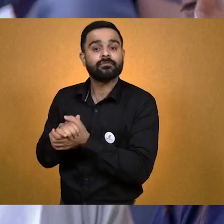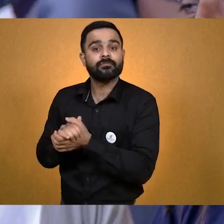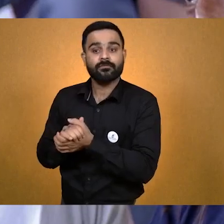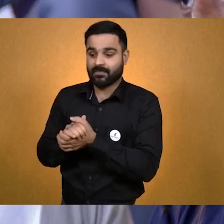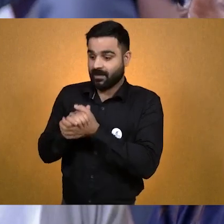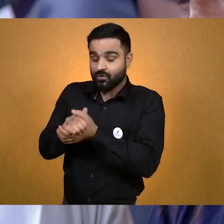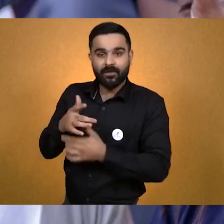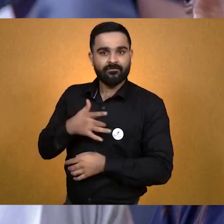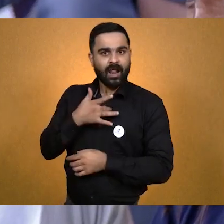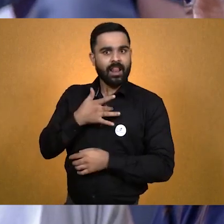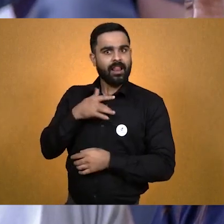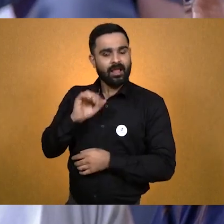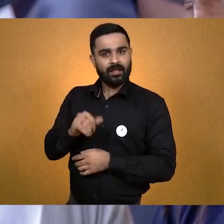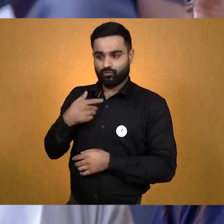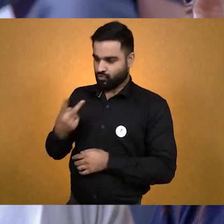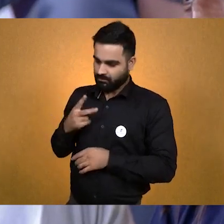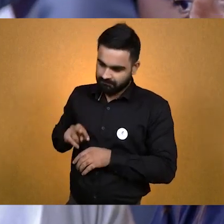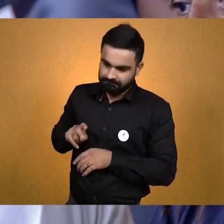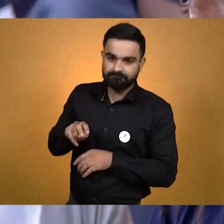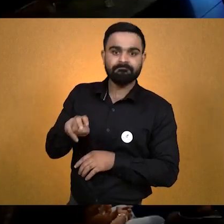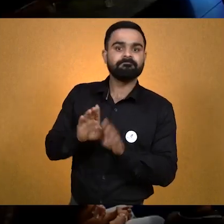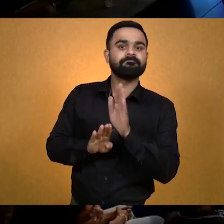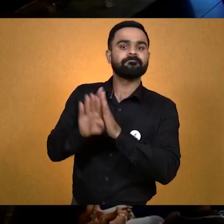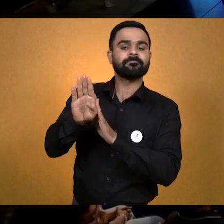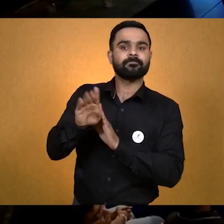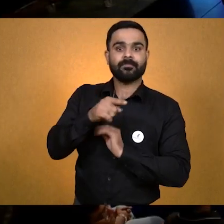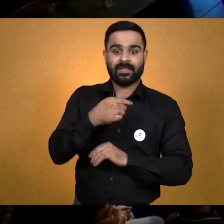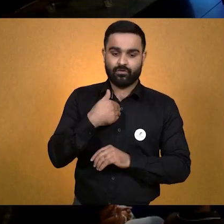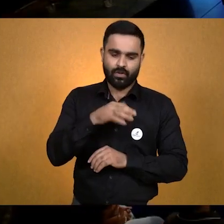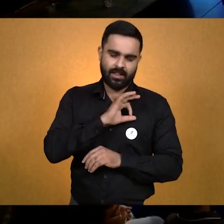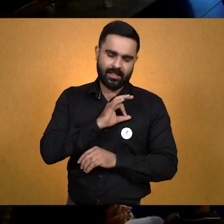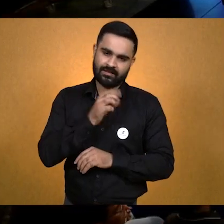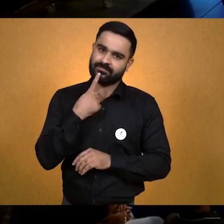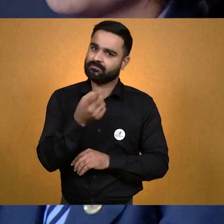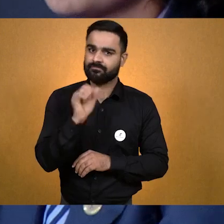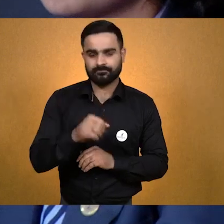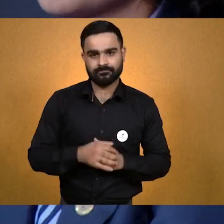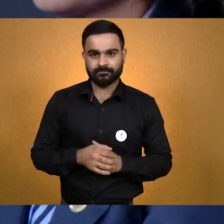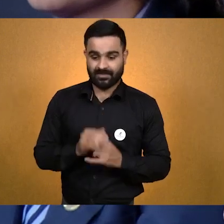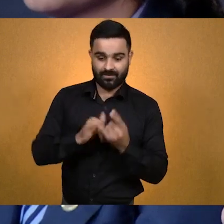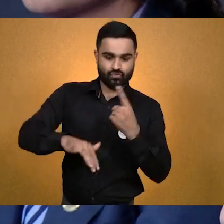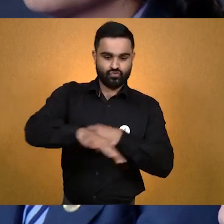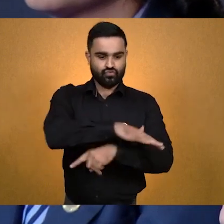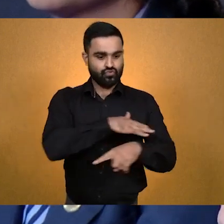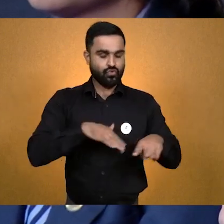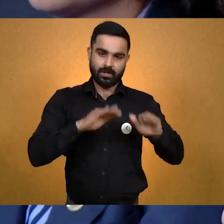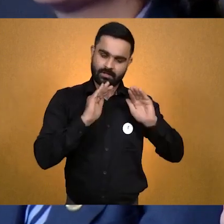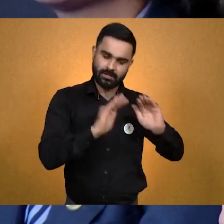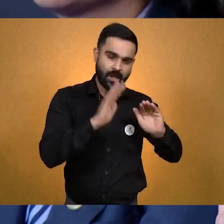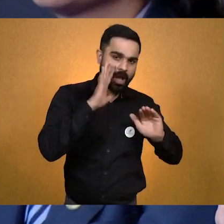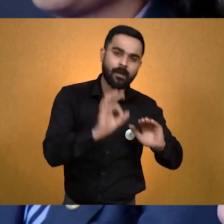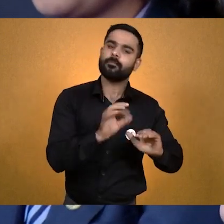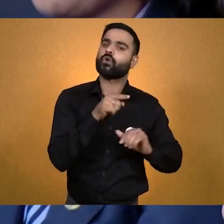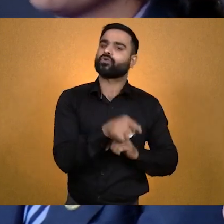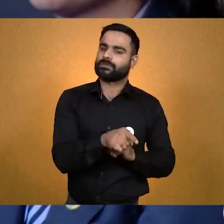तो दोस्ती एक एहसास है जिसके साथ हम आगे बढ़ सकते हैं। समथिंग दैट आई वुड लाइक टू से इज दैट सोशल सिक्योरिटी इज़ वेरी